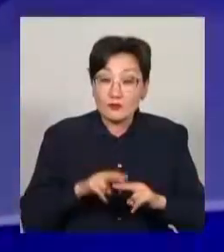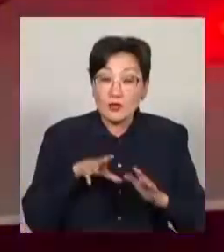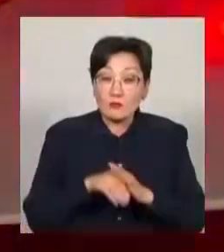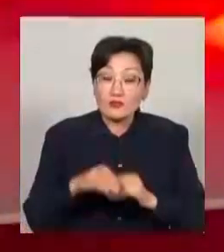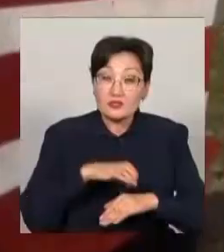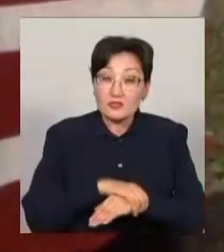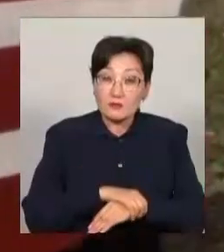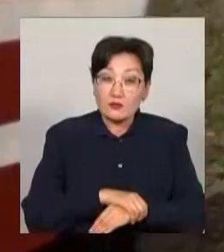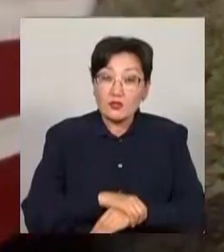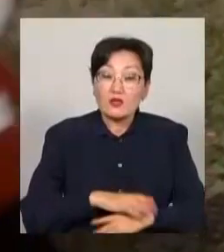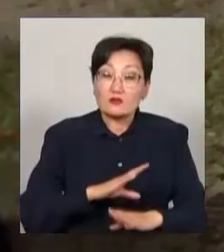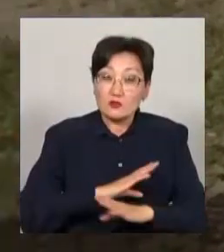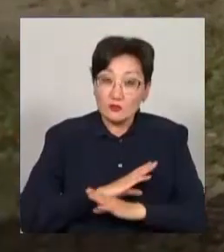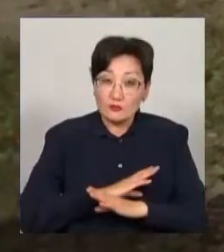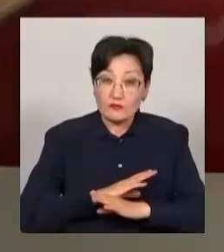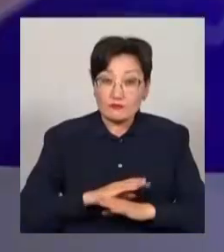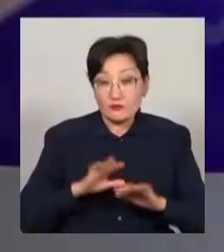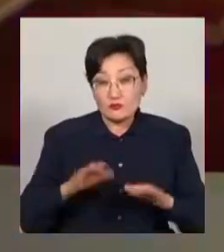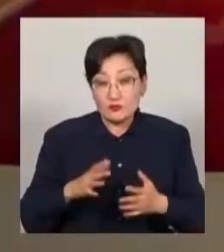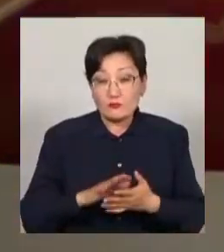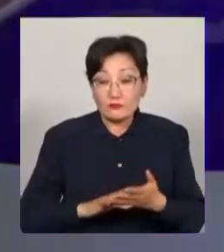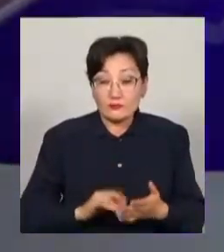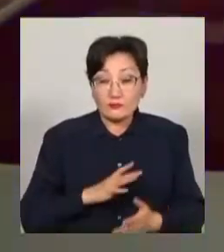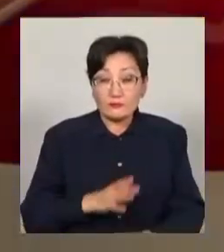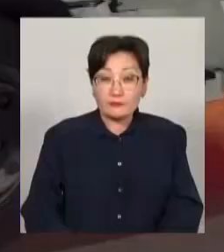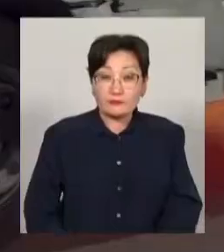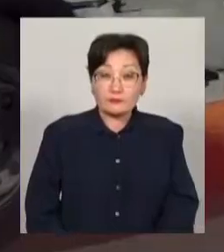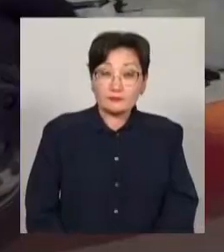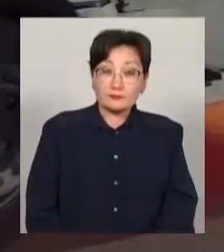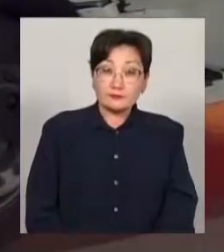среди которых были факты с летальным исходом. Айдана Нураш, Дидар Исаев, телеканал Алматы.